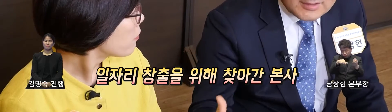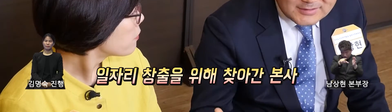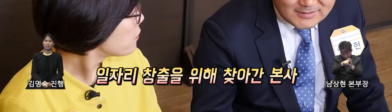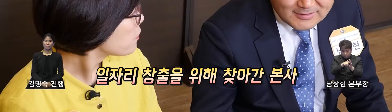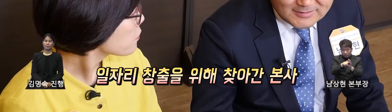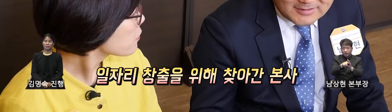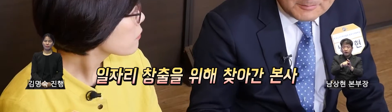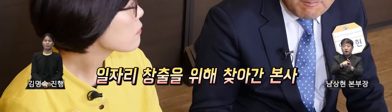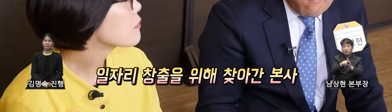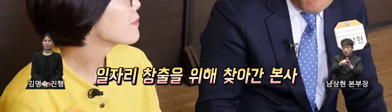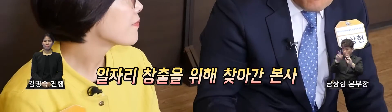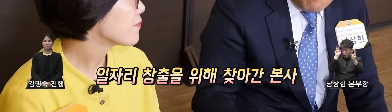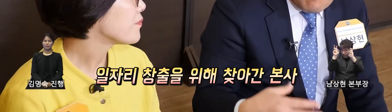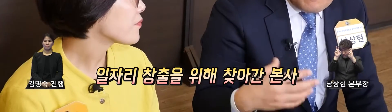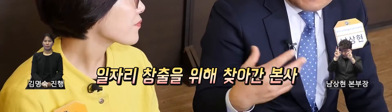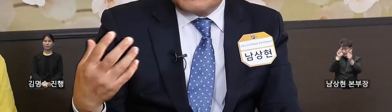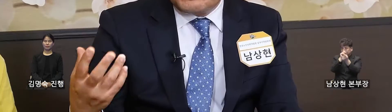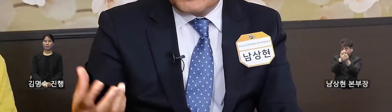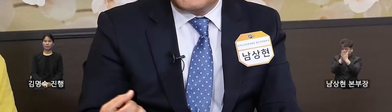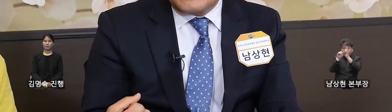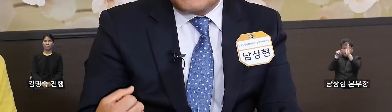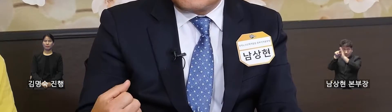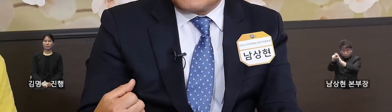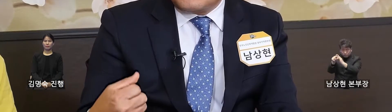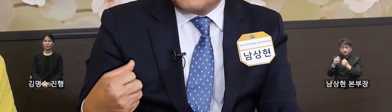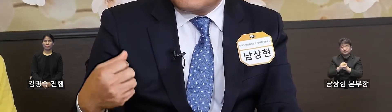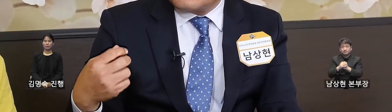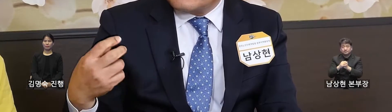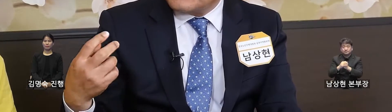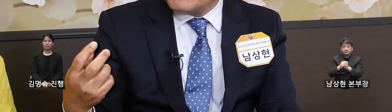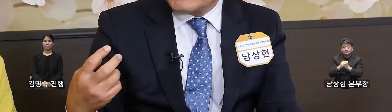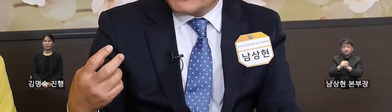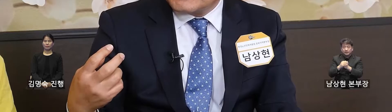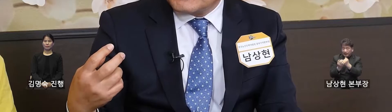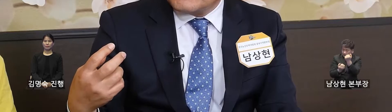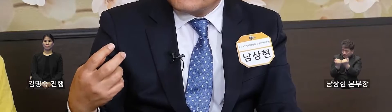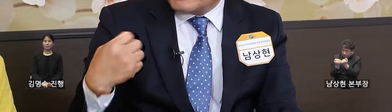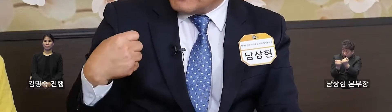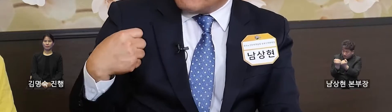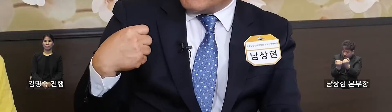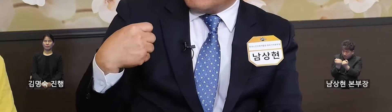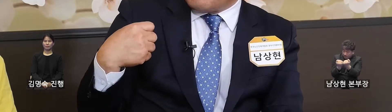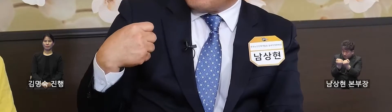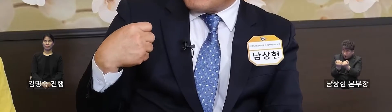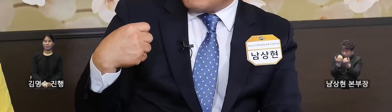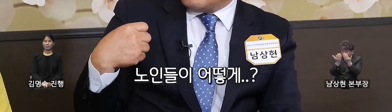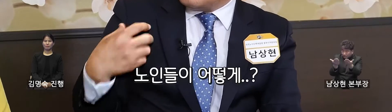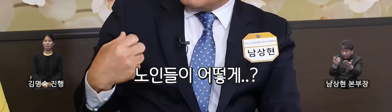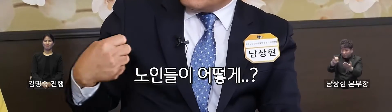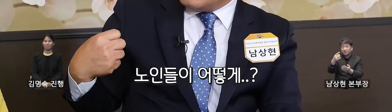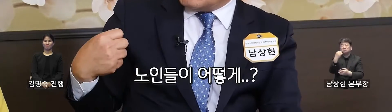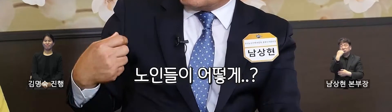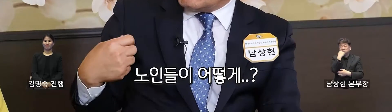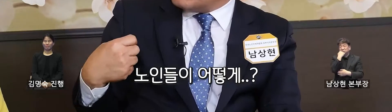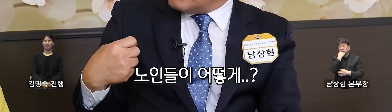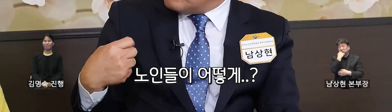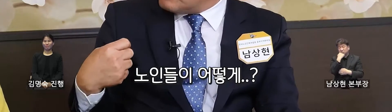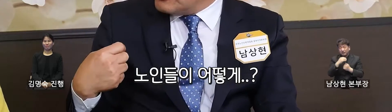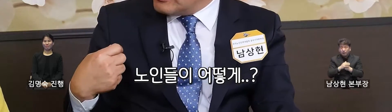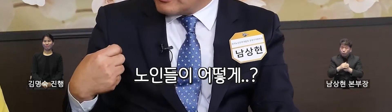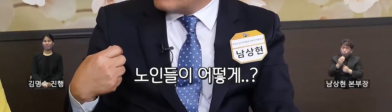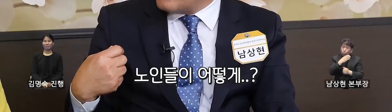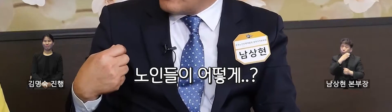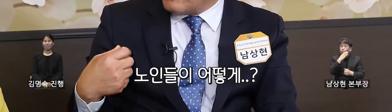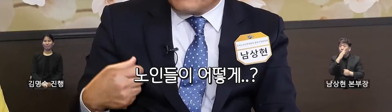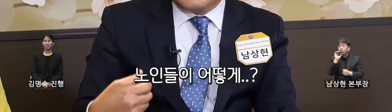패스트푸드 본사를 찾아갔어요. 이 얘기를 하니까 그 본사에서 웃더라고요. 노인들이 어떻게